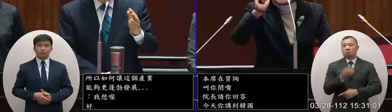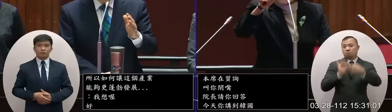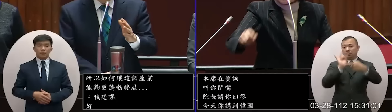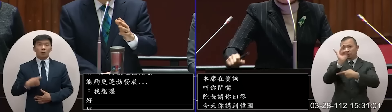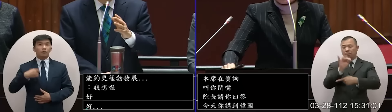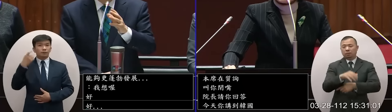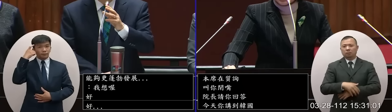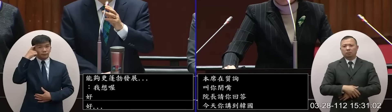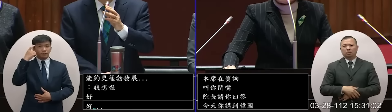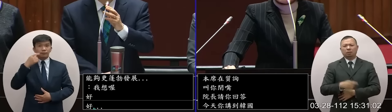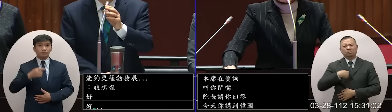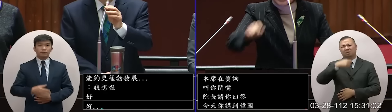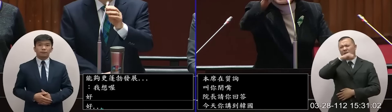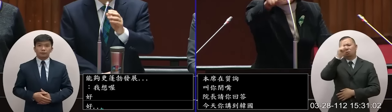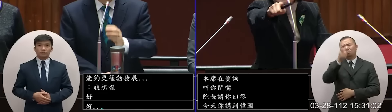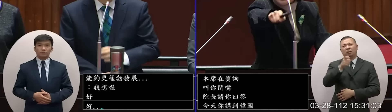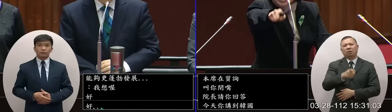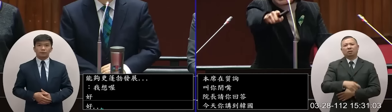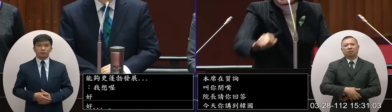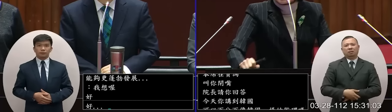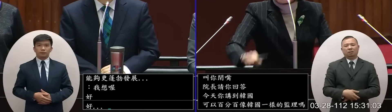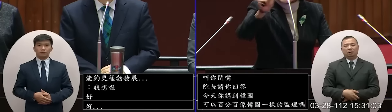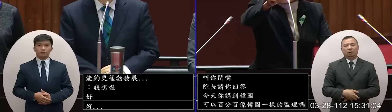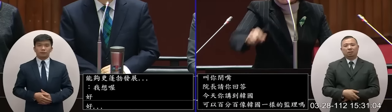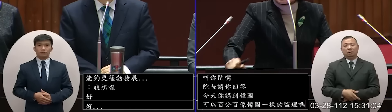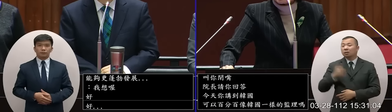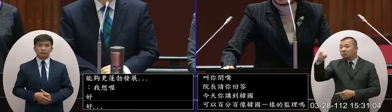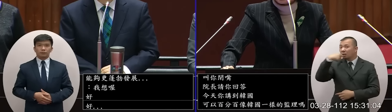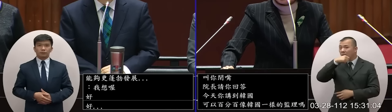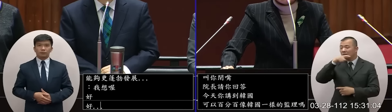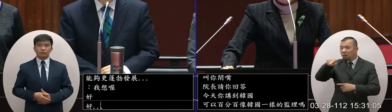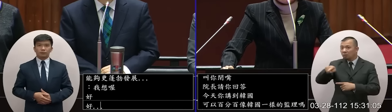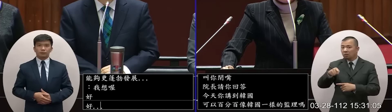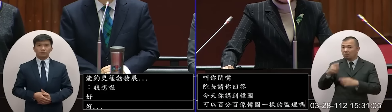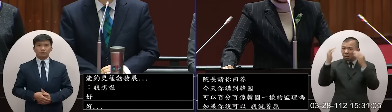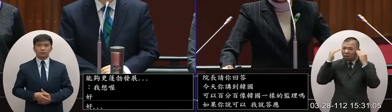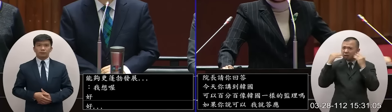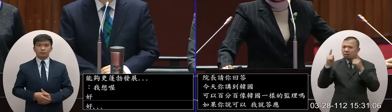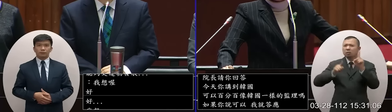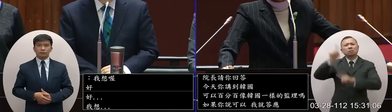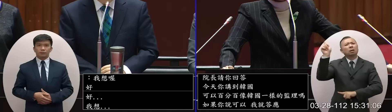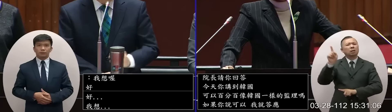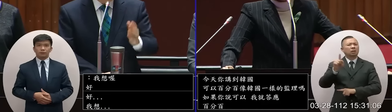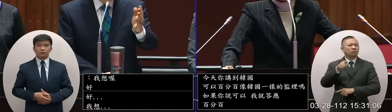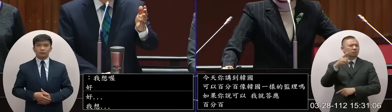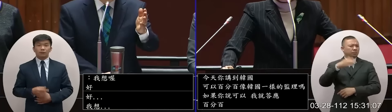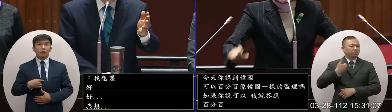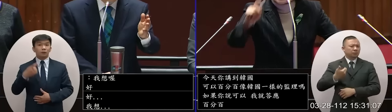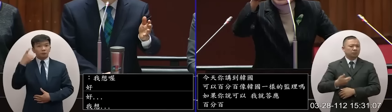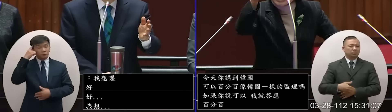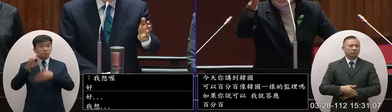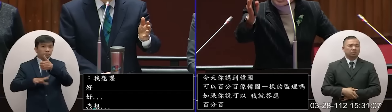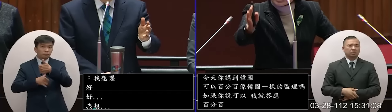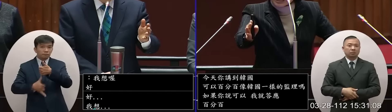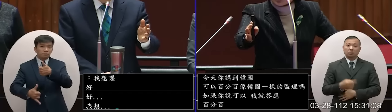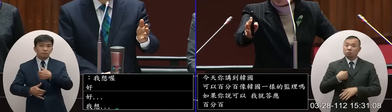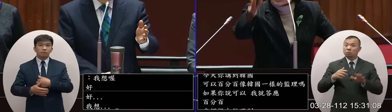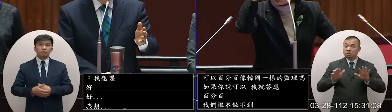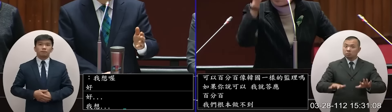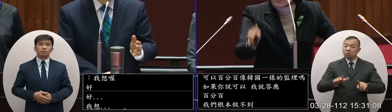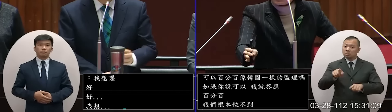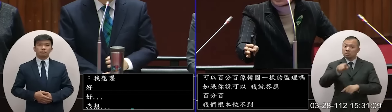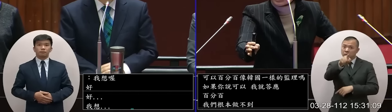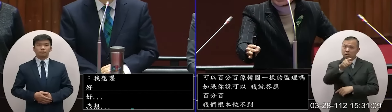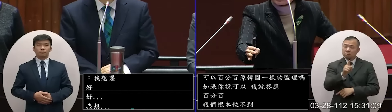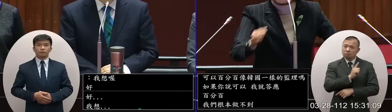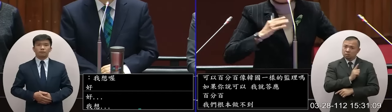好，今天你讲到韩国， 我跟百分百像韩国一样的监理吗？ 好， 如果你说可以，我就答应百分百。我们根本做不到，它的能量是什么，你也不清楚。 我想委员不用。 我现在让你谦虚的去